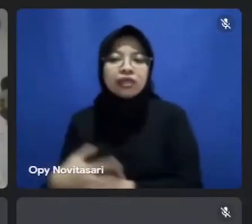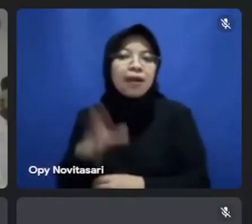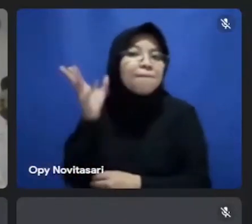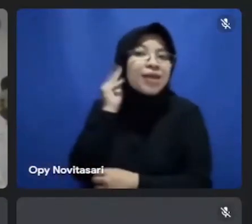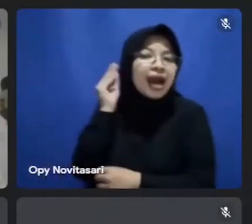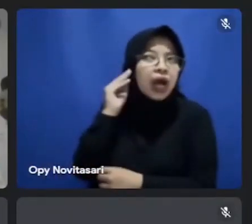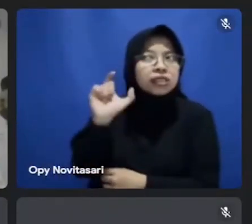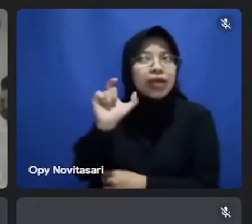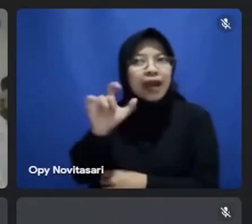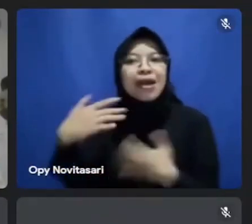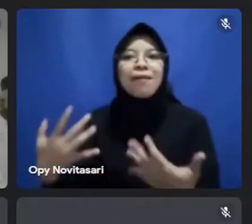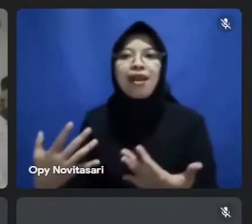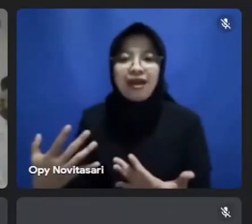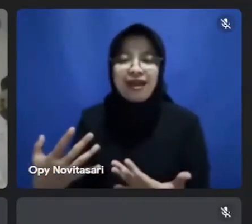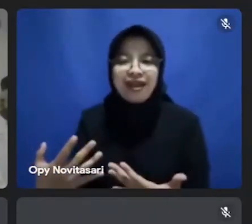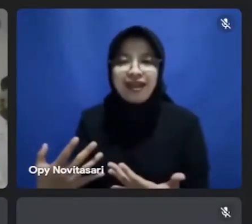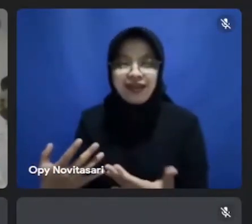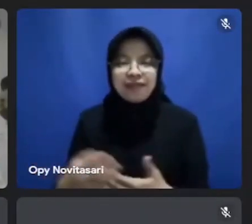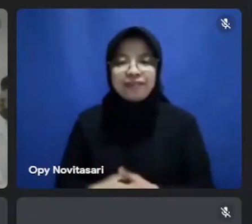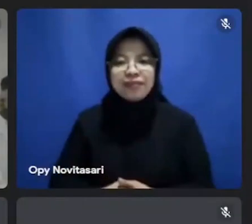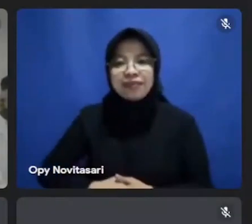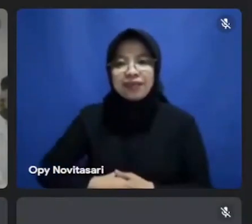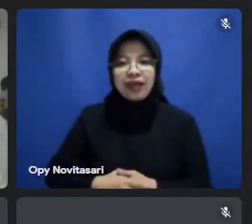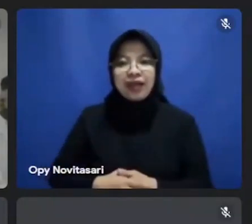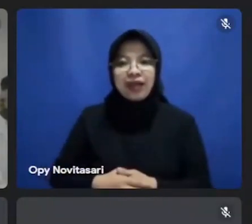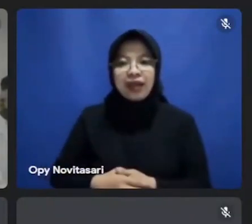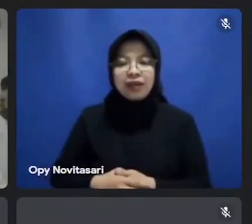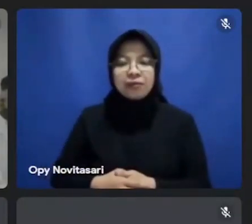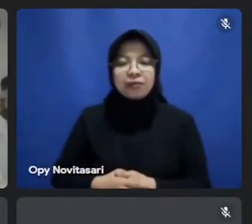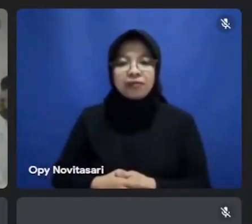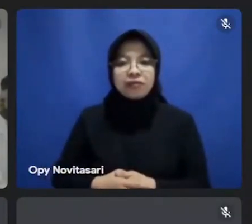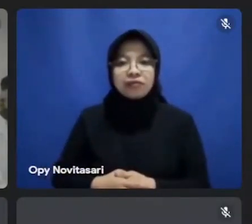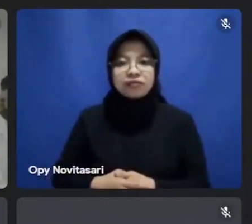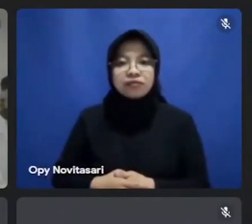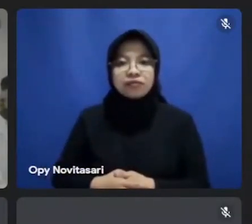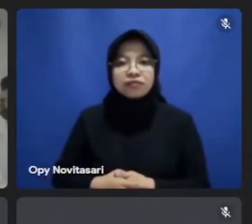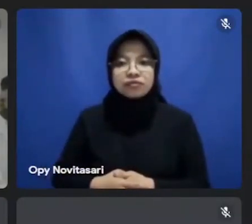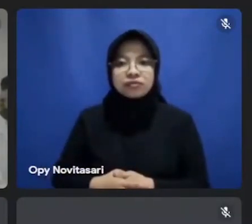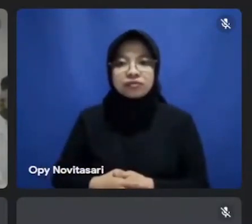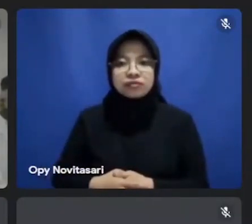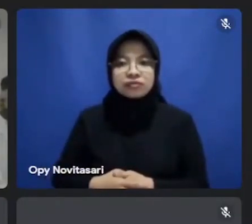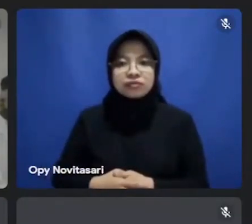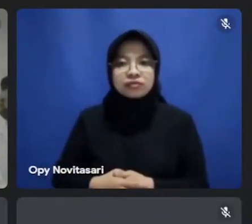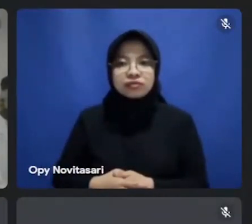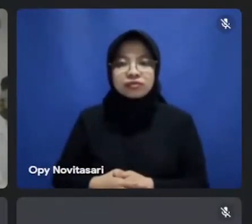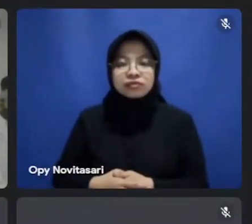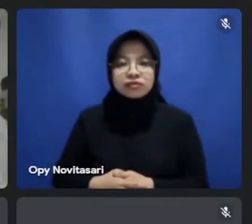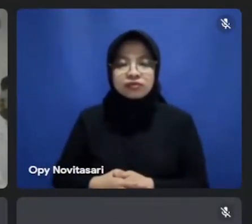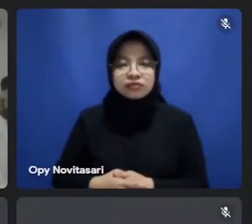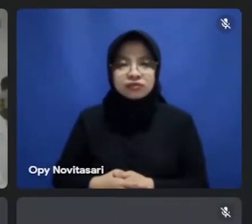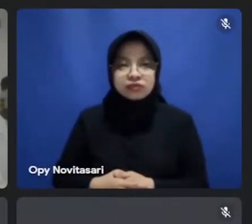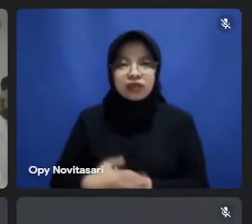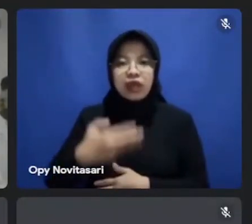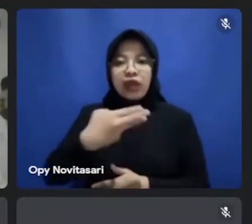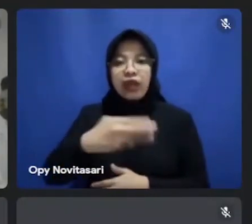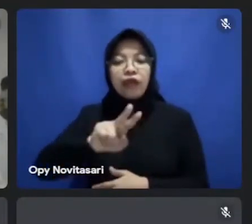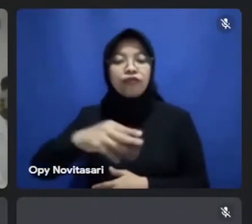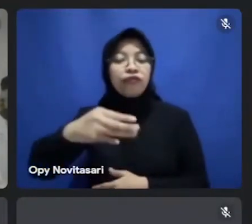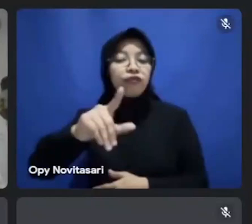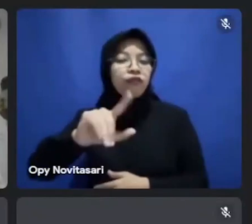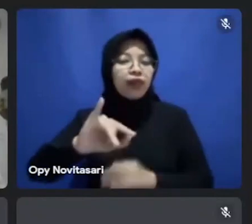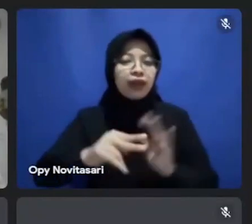adalah ee semboyannya dia dia ingin menyampaikan bahwa eh